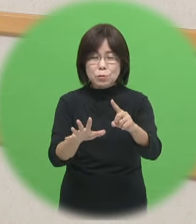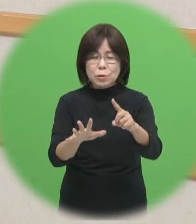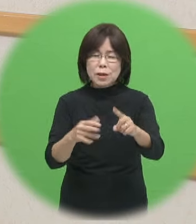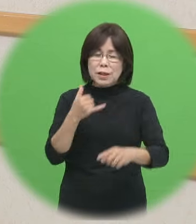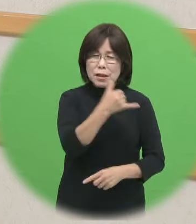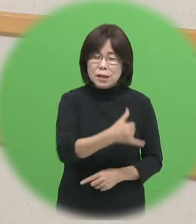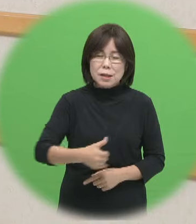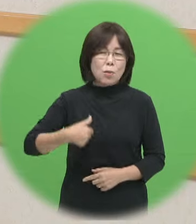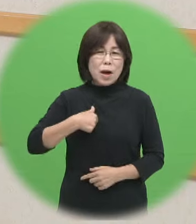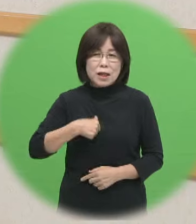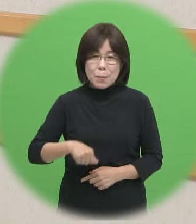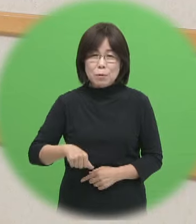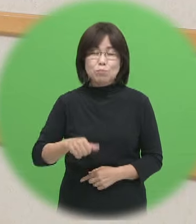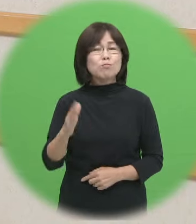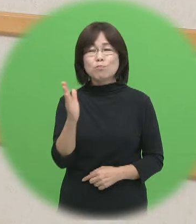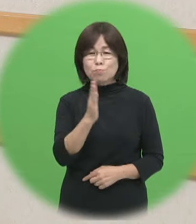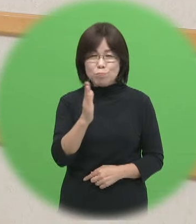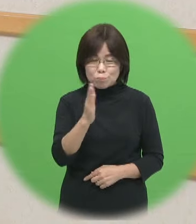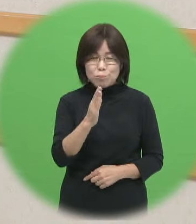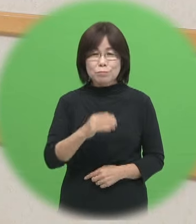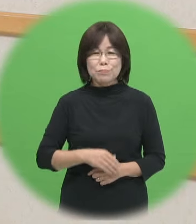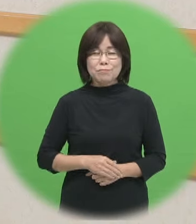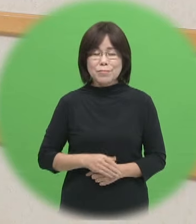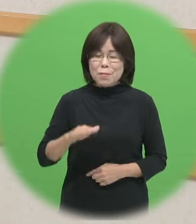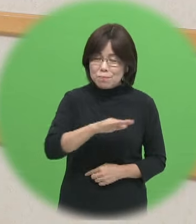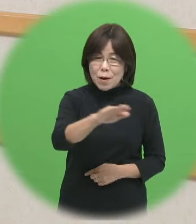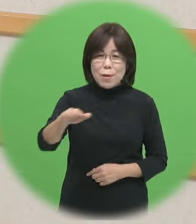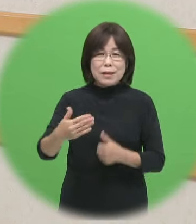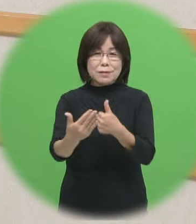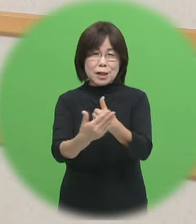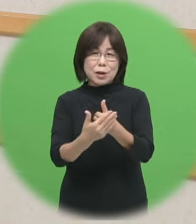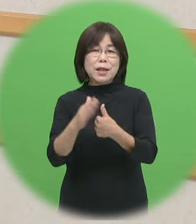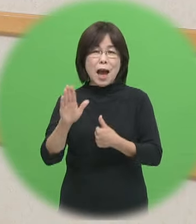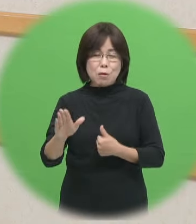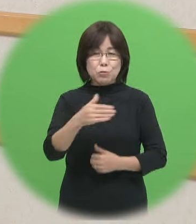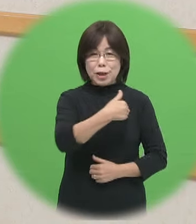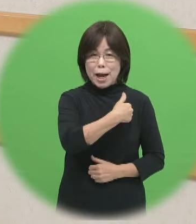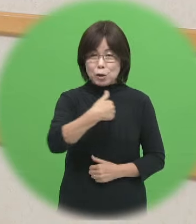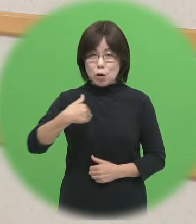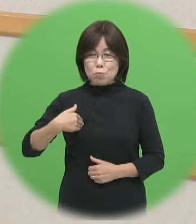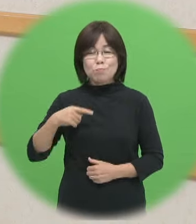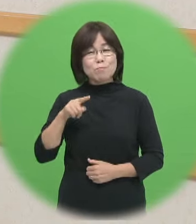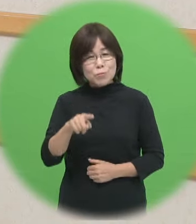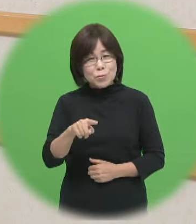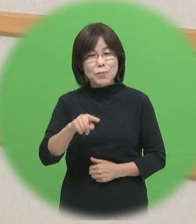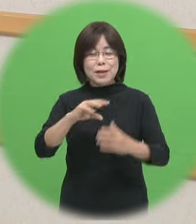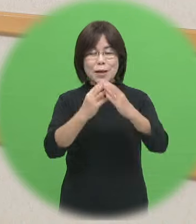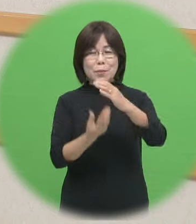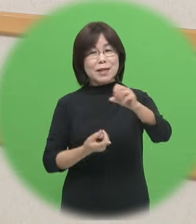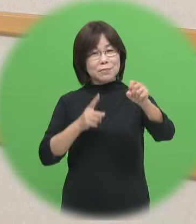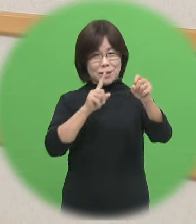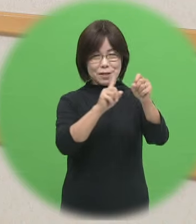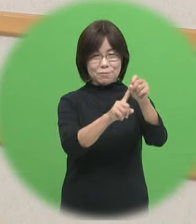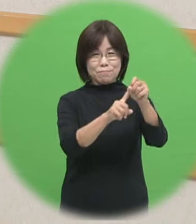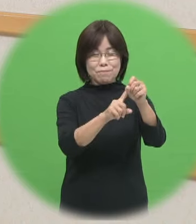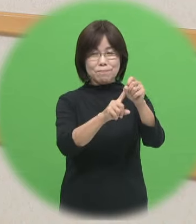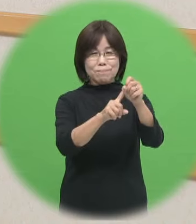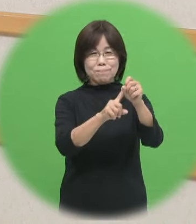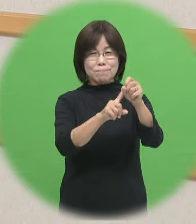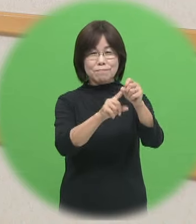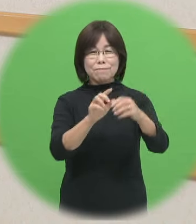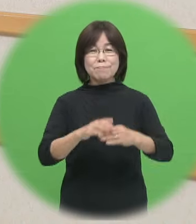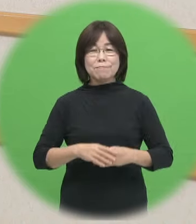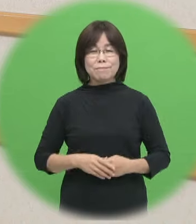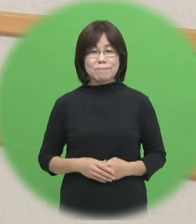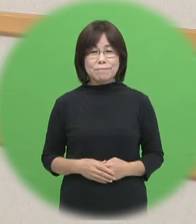描いた人生を諦めるのではなく、周りのサポートがあるから大丈夫と言える山梨県にしていきたいですね。